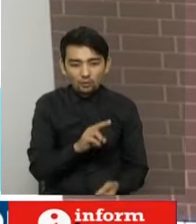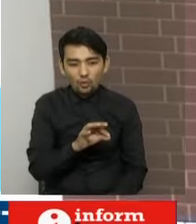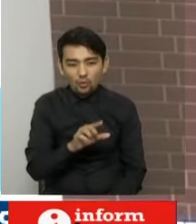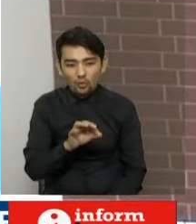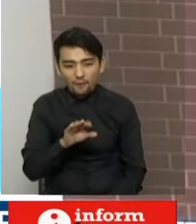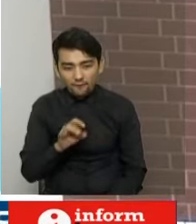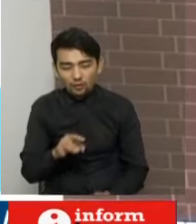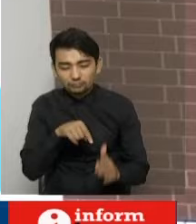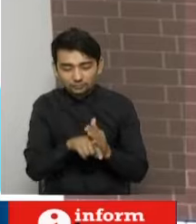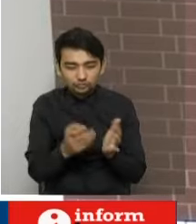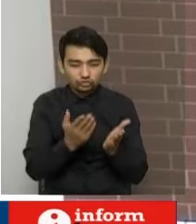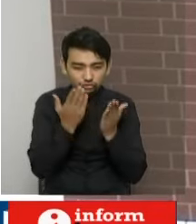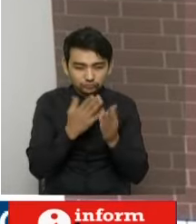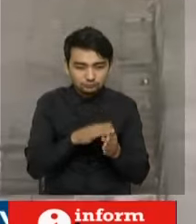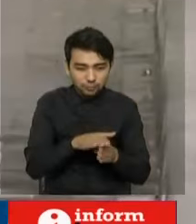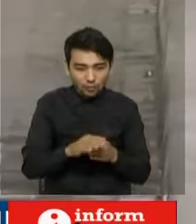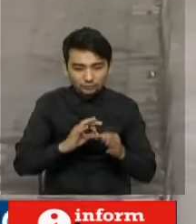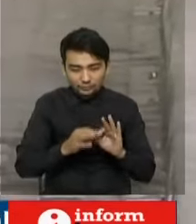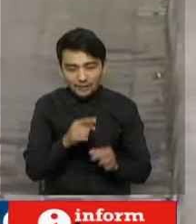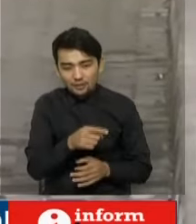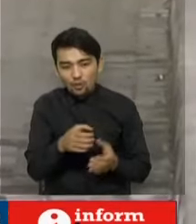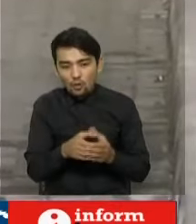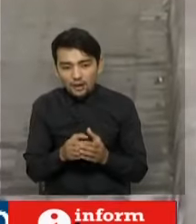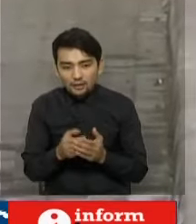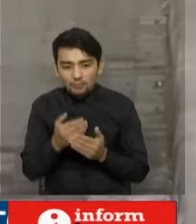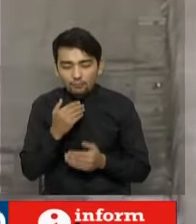промышленности. Также стройкомпанию можно проверить на